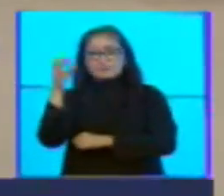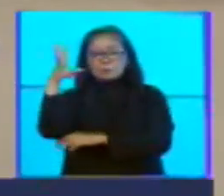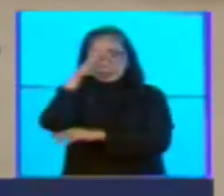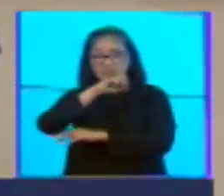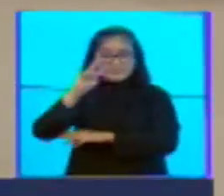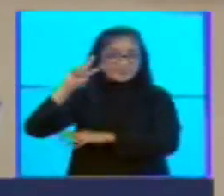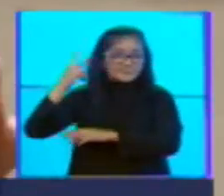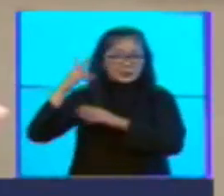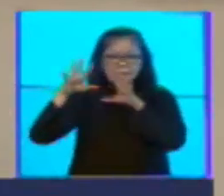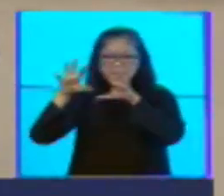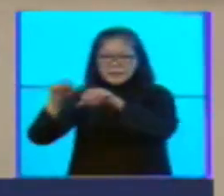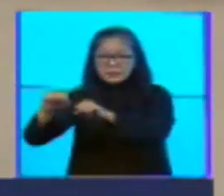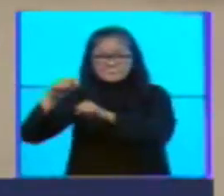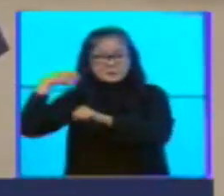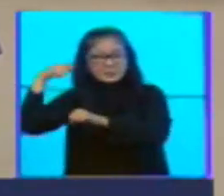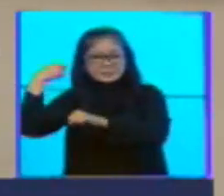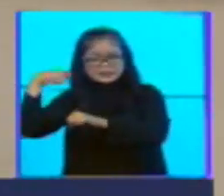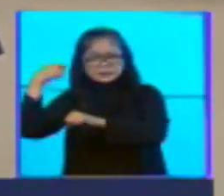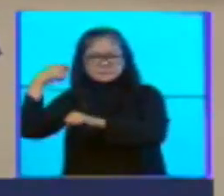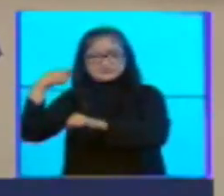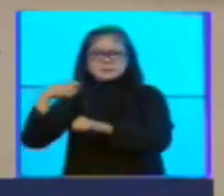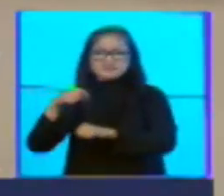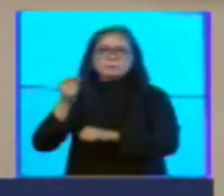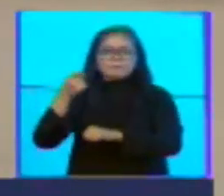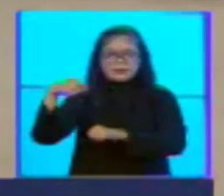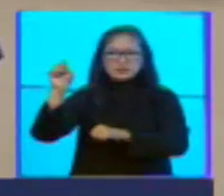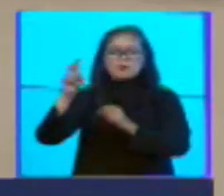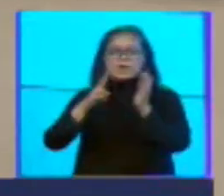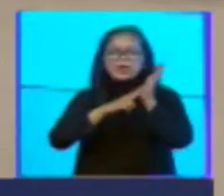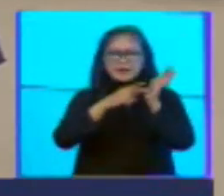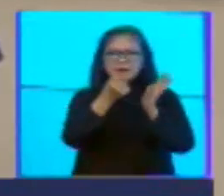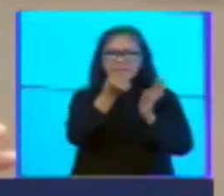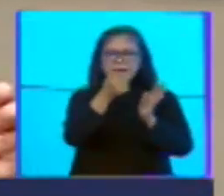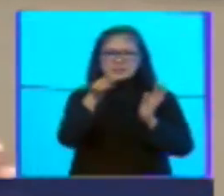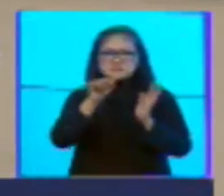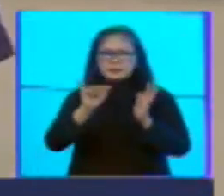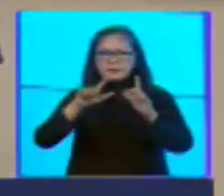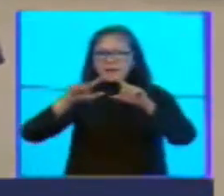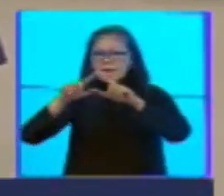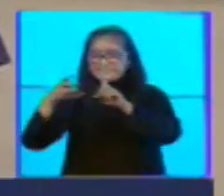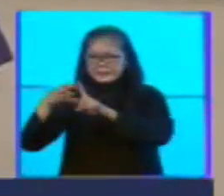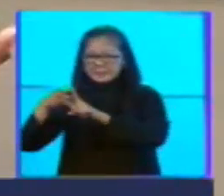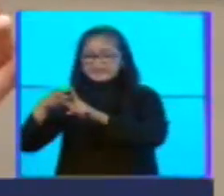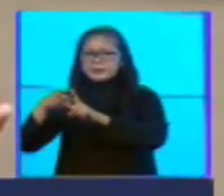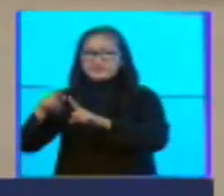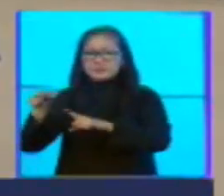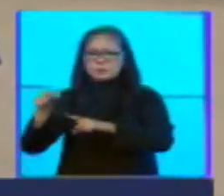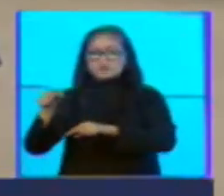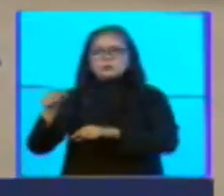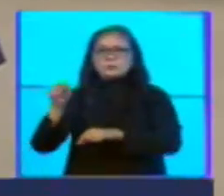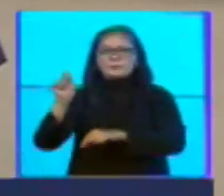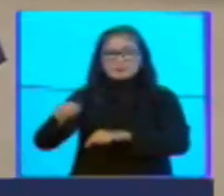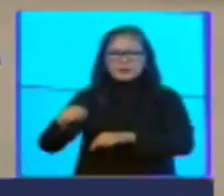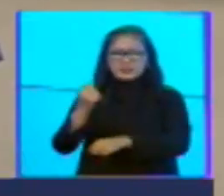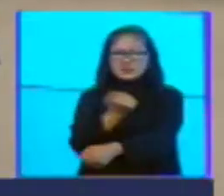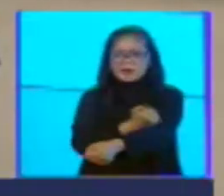jika benar nantinya NR dan AB ini merupakan artis Nia Rabadani dan sang suami Ardi Bakri, tentunya ini akan menambah